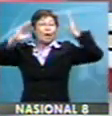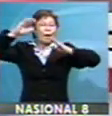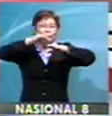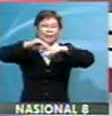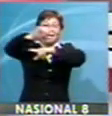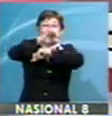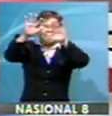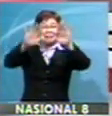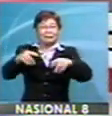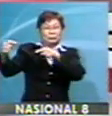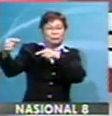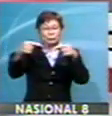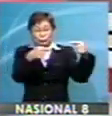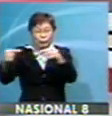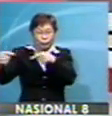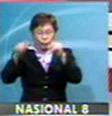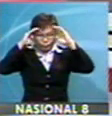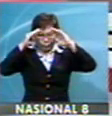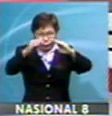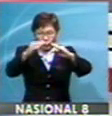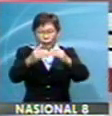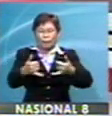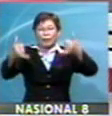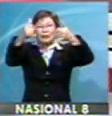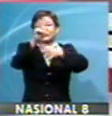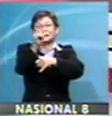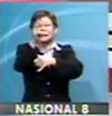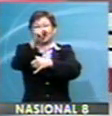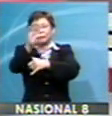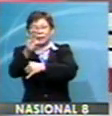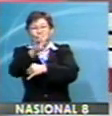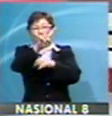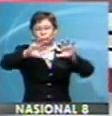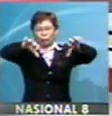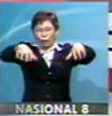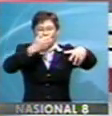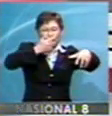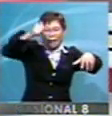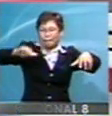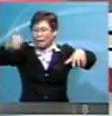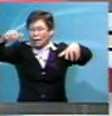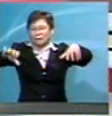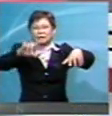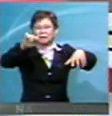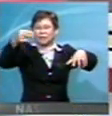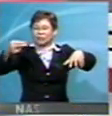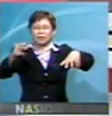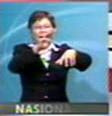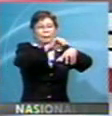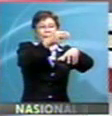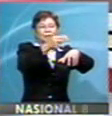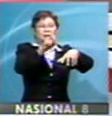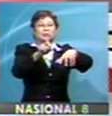Ahad lalu saingan kini tertumpu kepada piala hoki tnb pula dua pasukan terbaik MHL iaitu THT dan